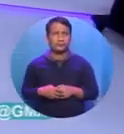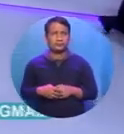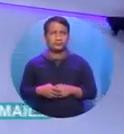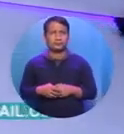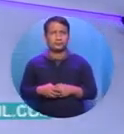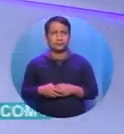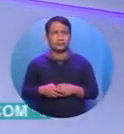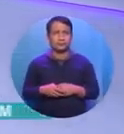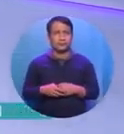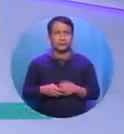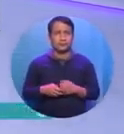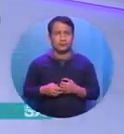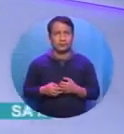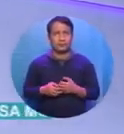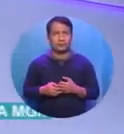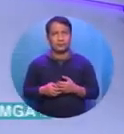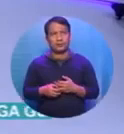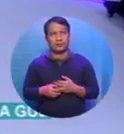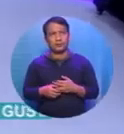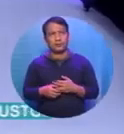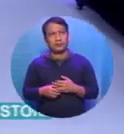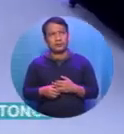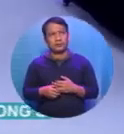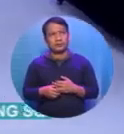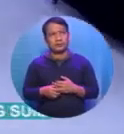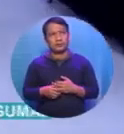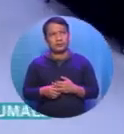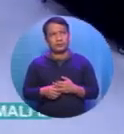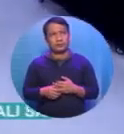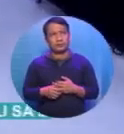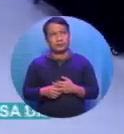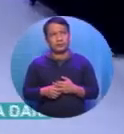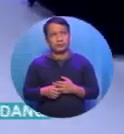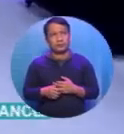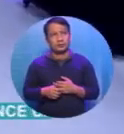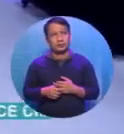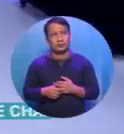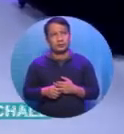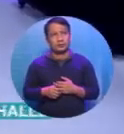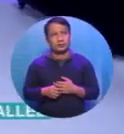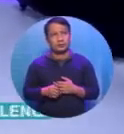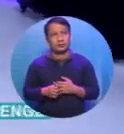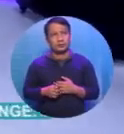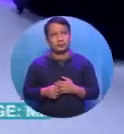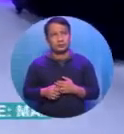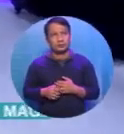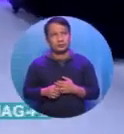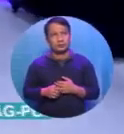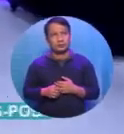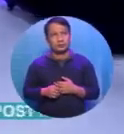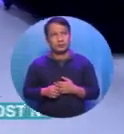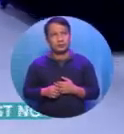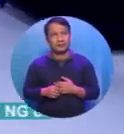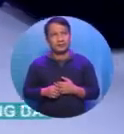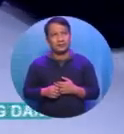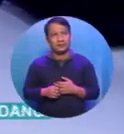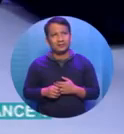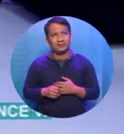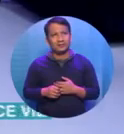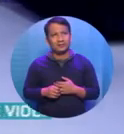30,000 pesos. 30,000 pesos. Alam niyo ang gagawin? tawag